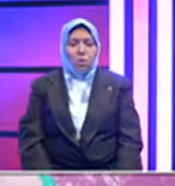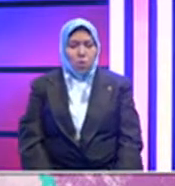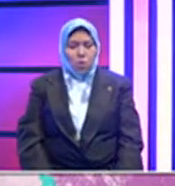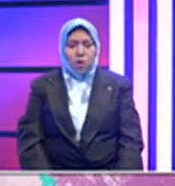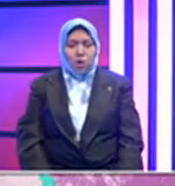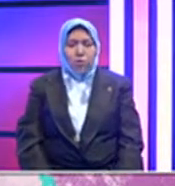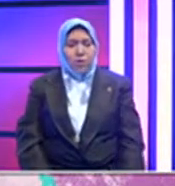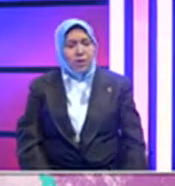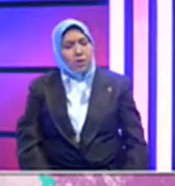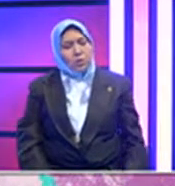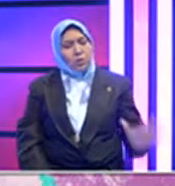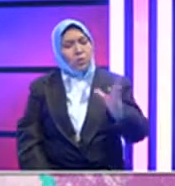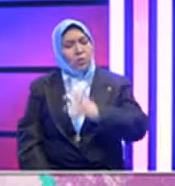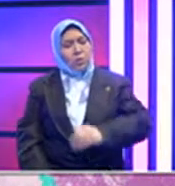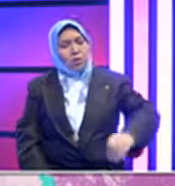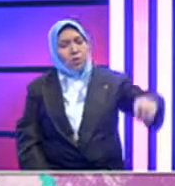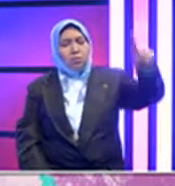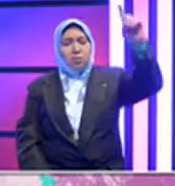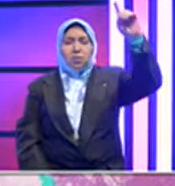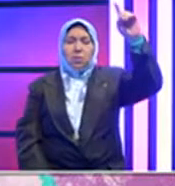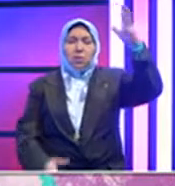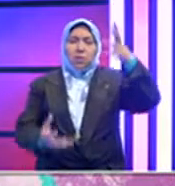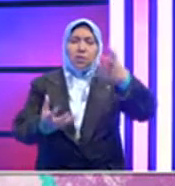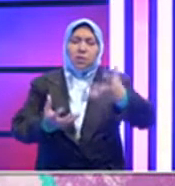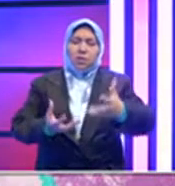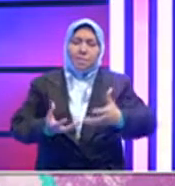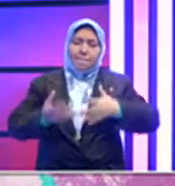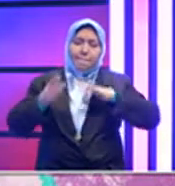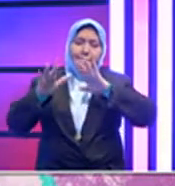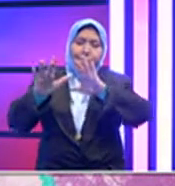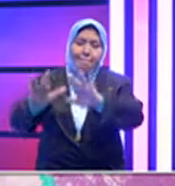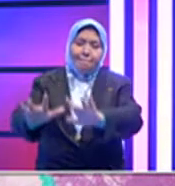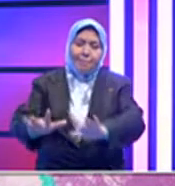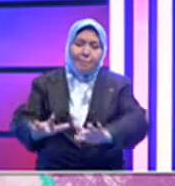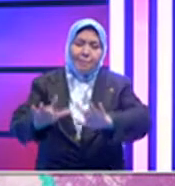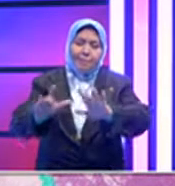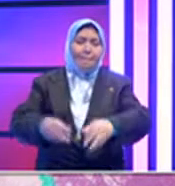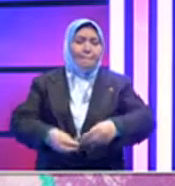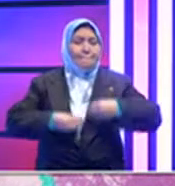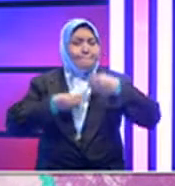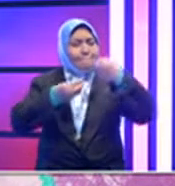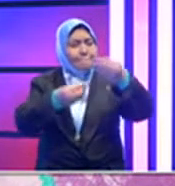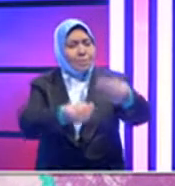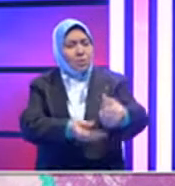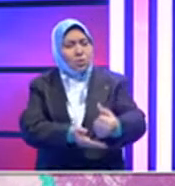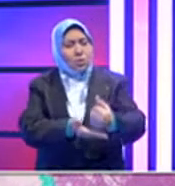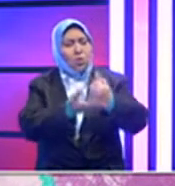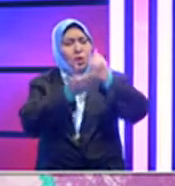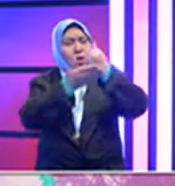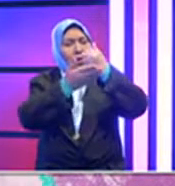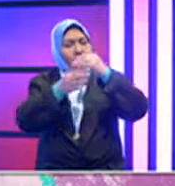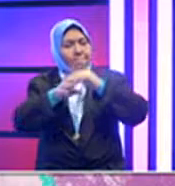the way riduan namun nasional elfish